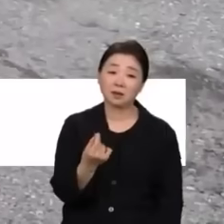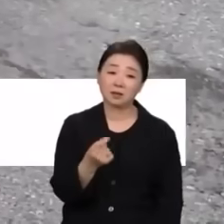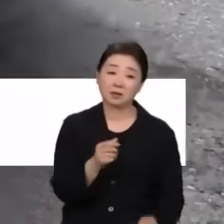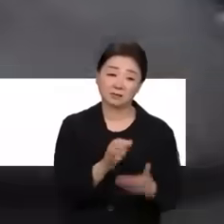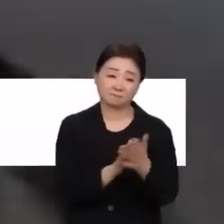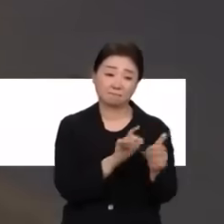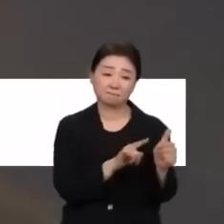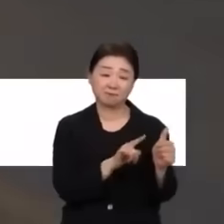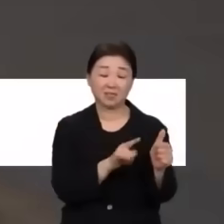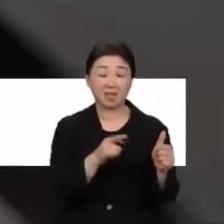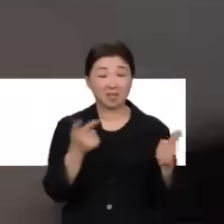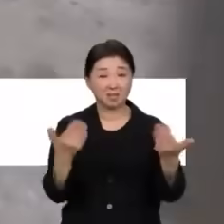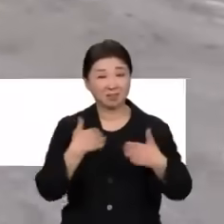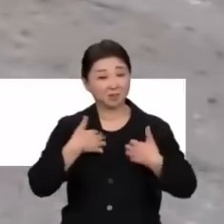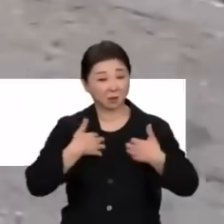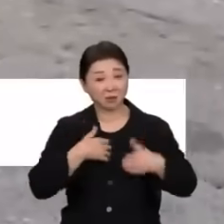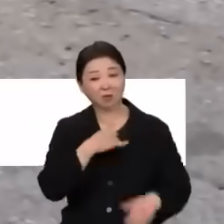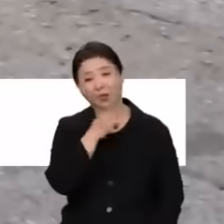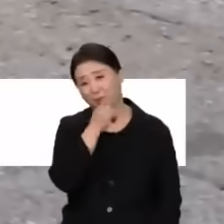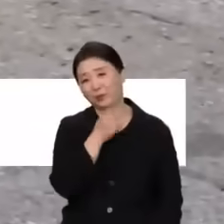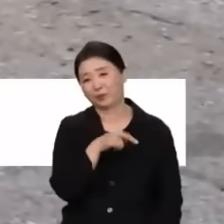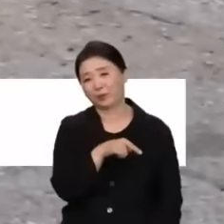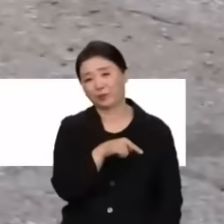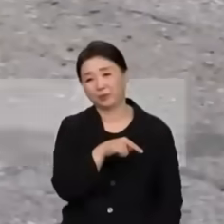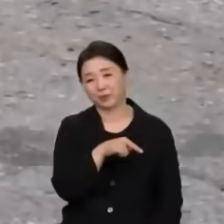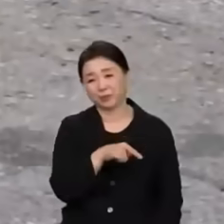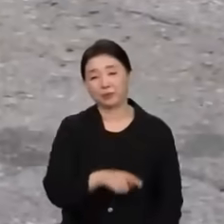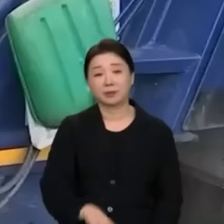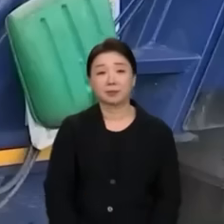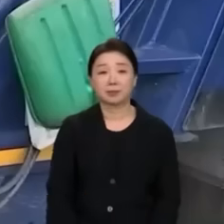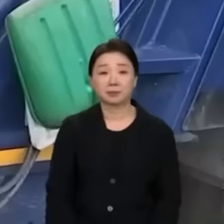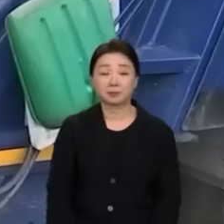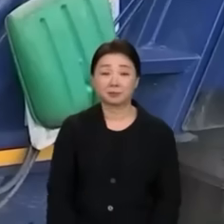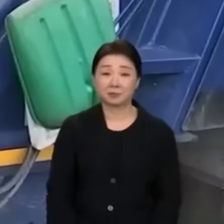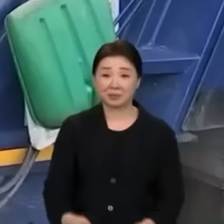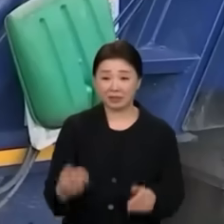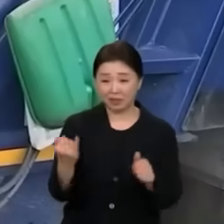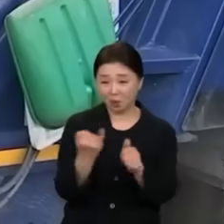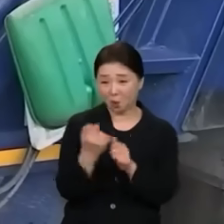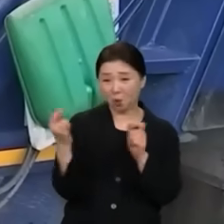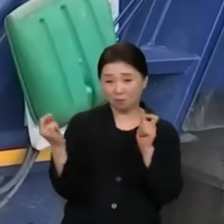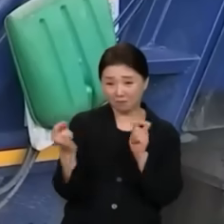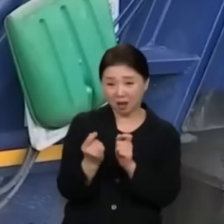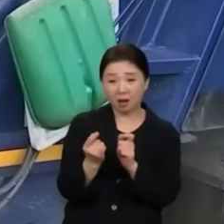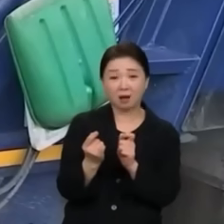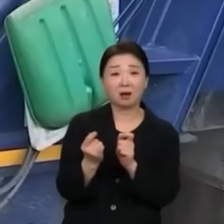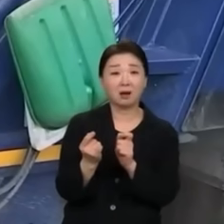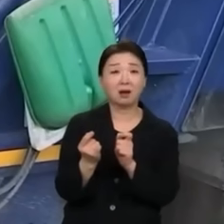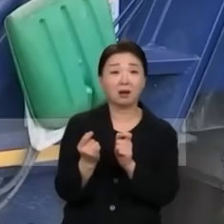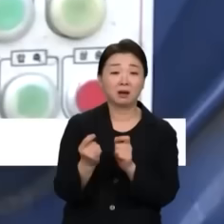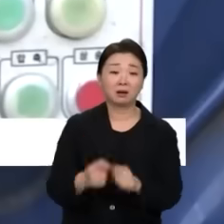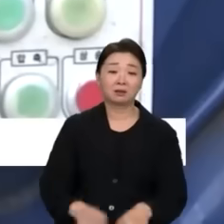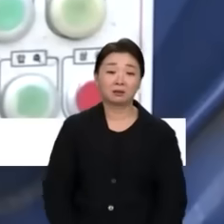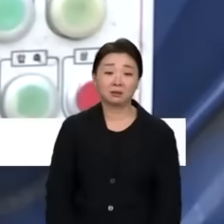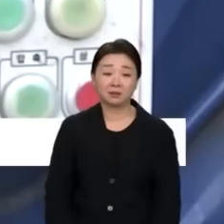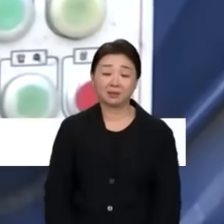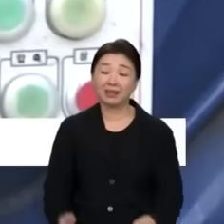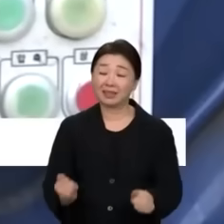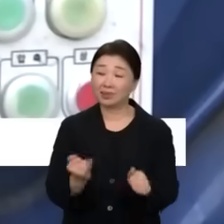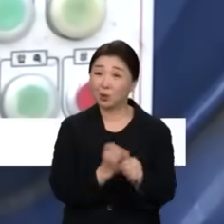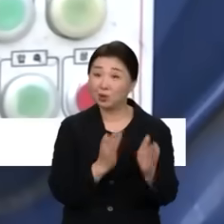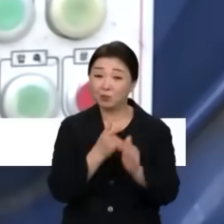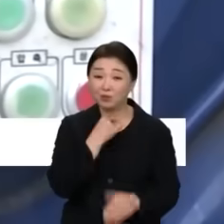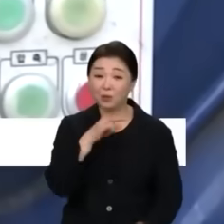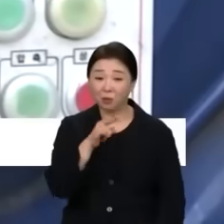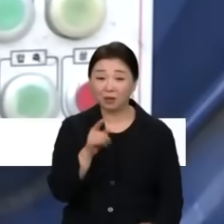친구가 이제 즐겁게 일을 했던 것 같아요. 곧 결혼을 앞두고 있었습니다. 결혼 준비 한다고 해가지고